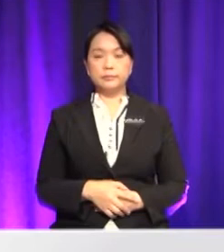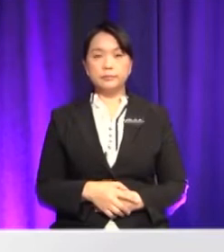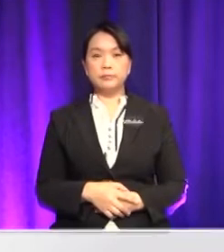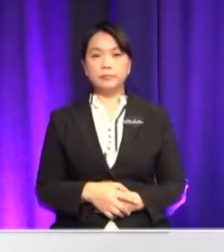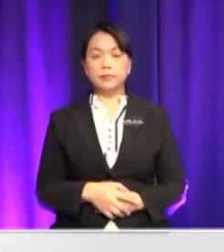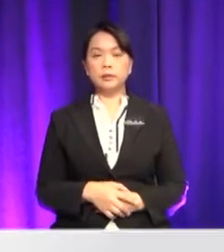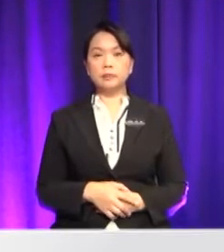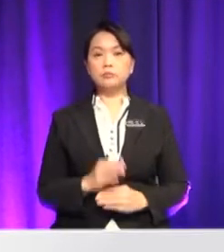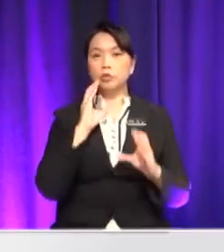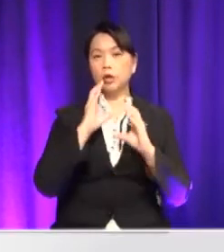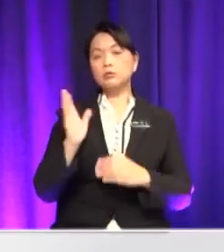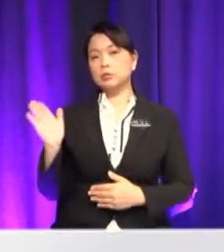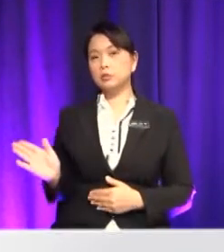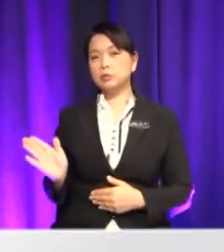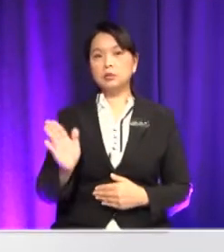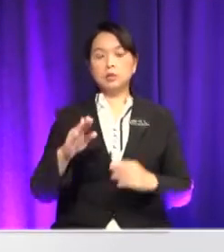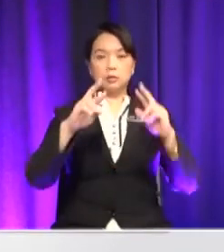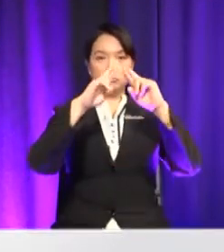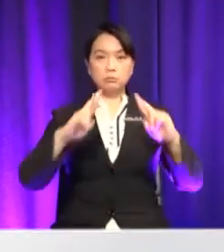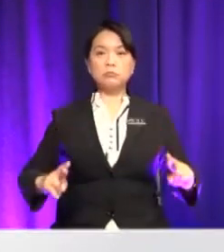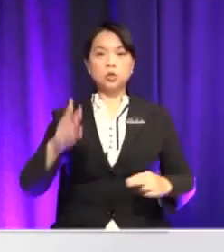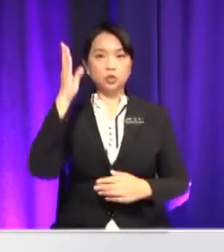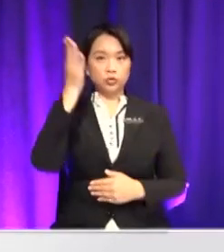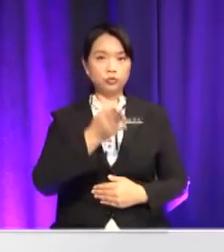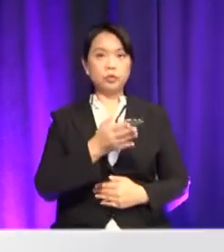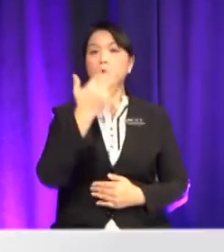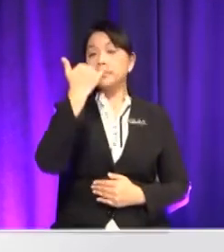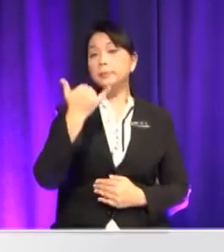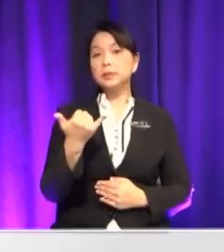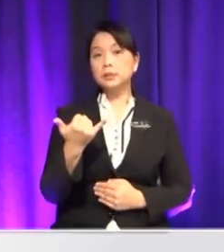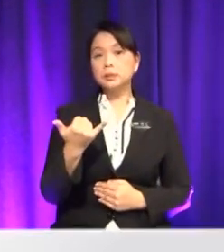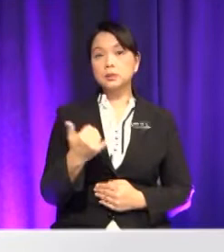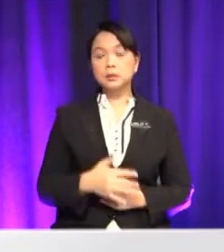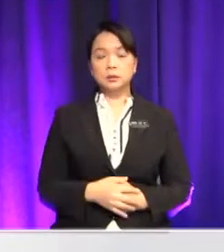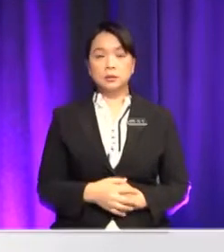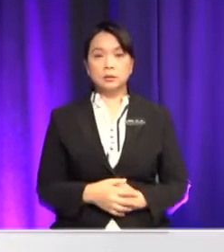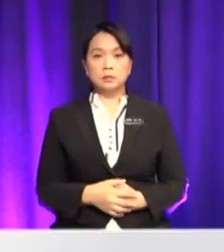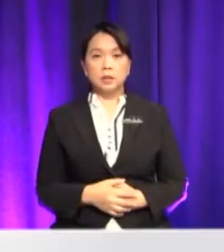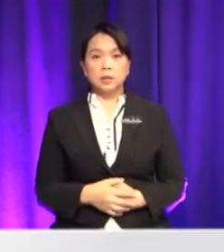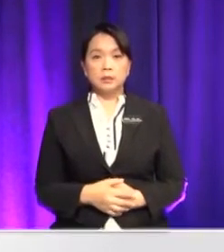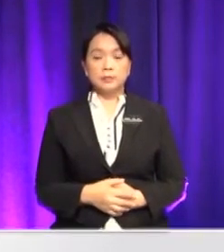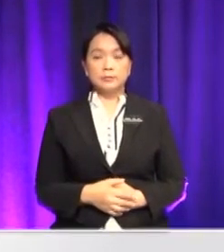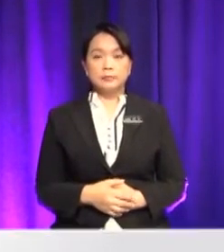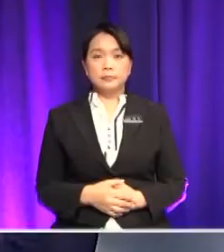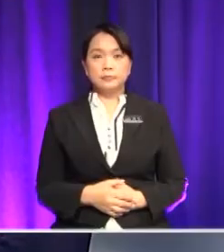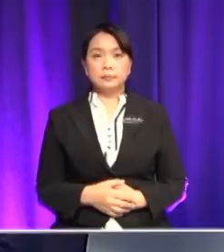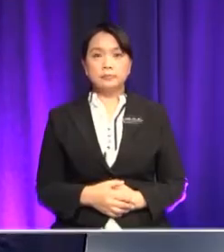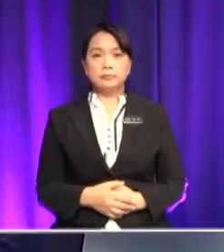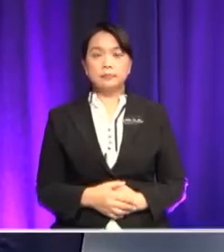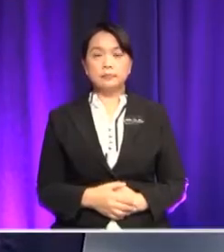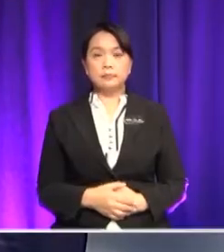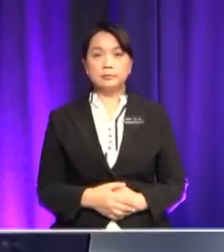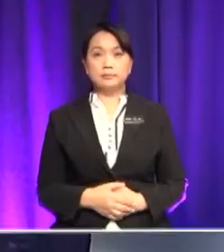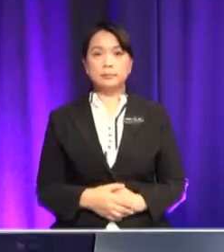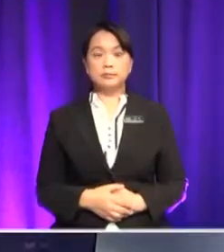kata Dini Okey, Firzana. betul tu, bumbung curam. Tapi kenapa cikgu ya? Kenapa Ya. kena ada bumbung yang curam? Saya nak tanya murid Saya saya tanya juga